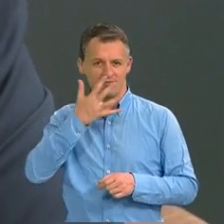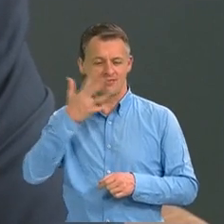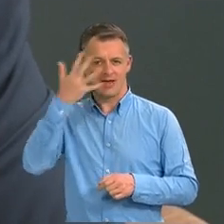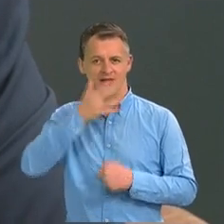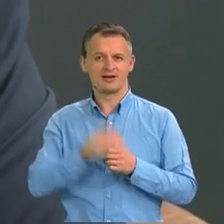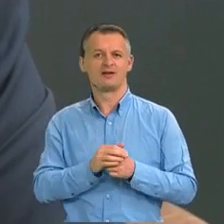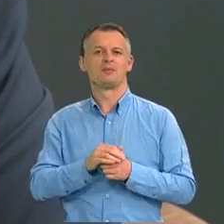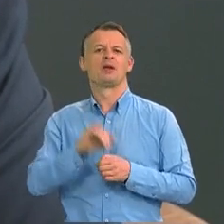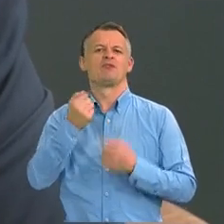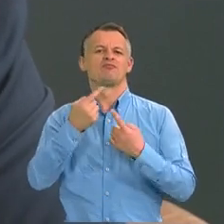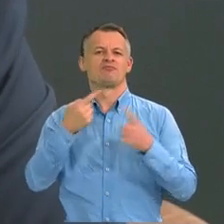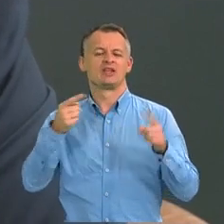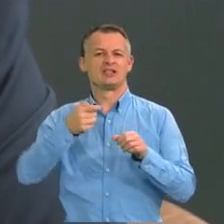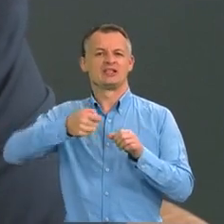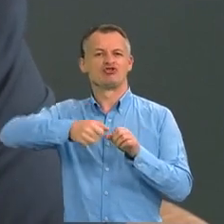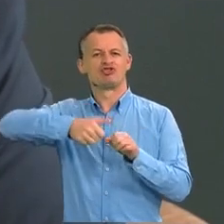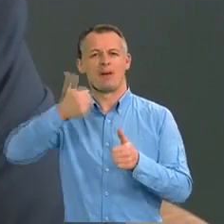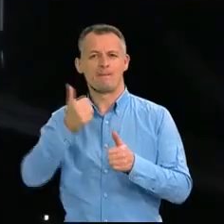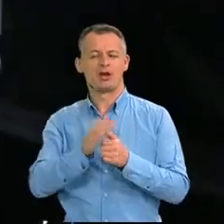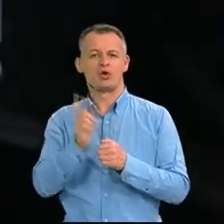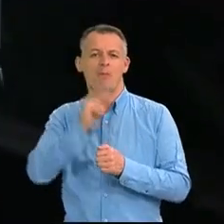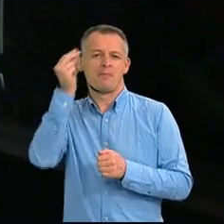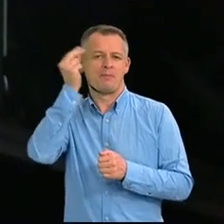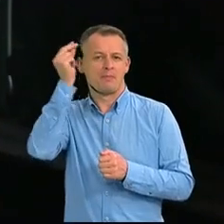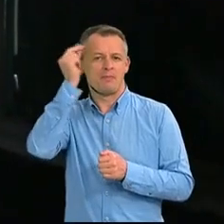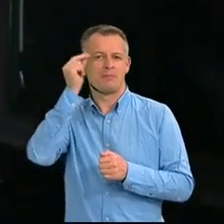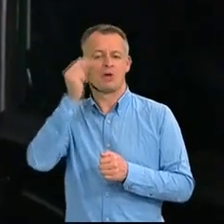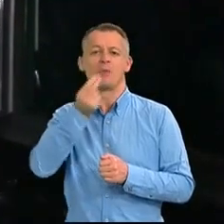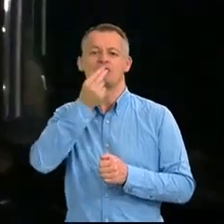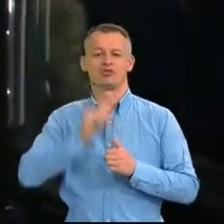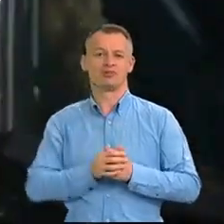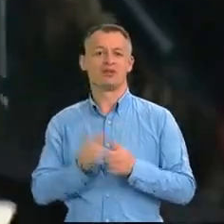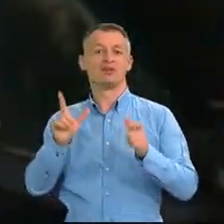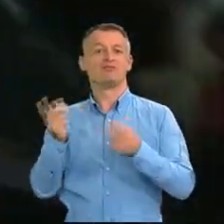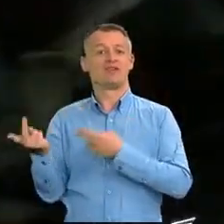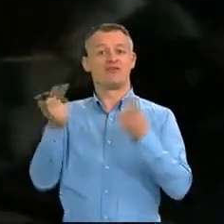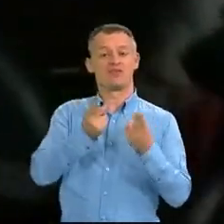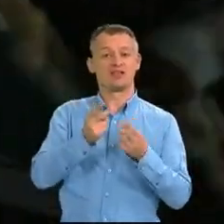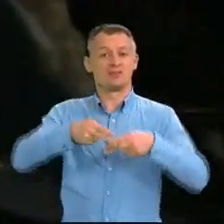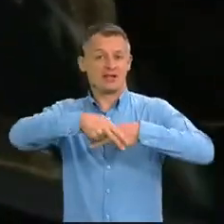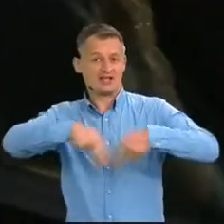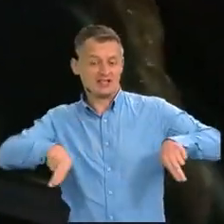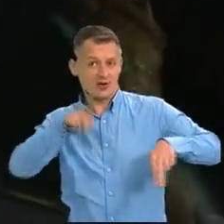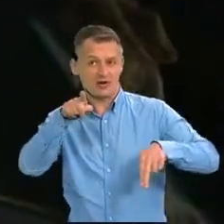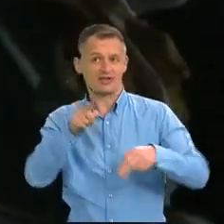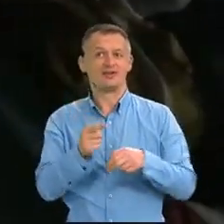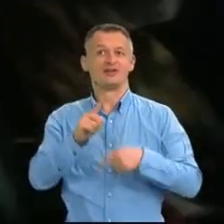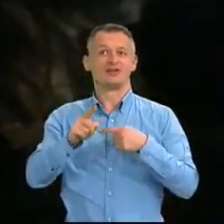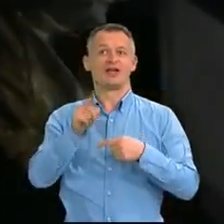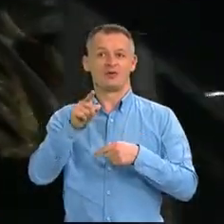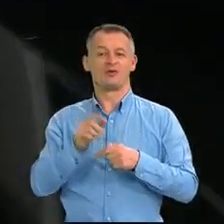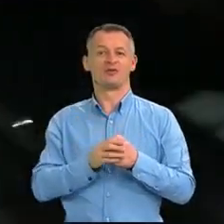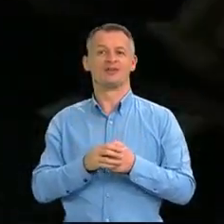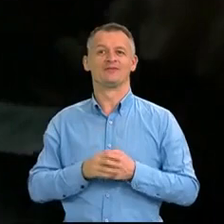pe șampanii, deci nu s-a mers pe mâncare tradițională. Invitații au început petrecerea la un restaurant din Bran. Hello! How are